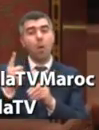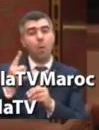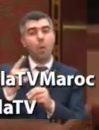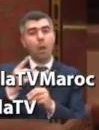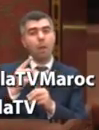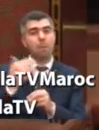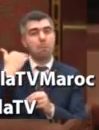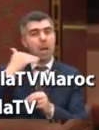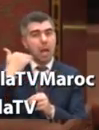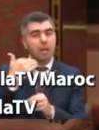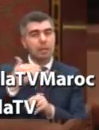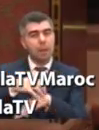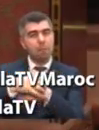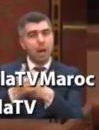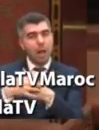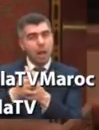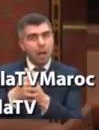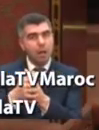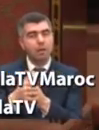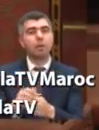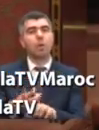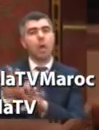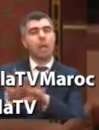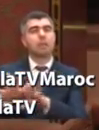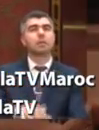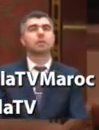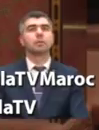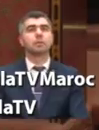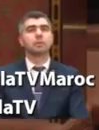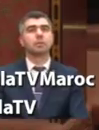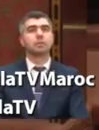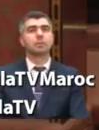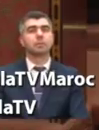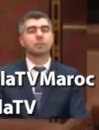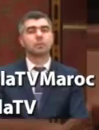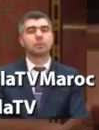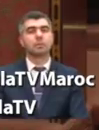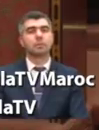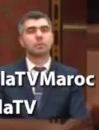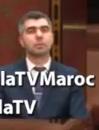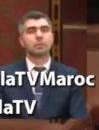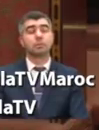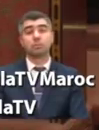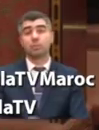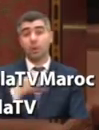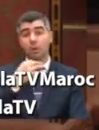مكناس بركان تادلا وسوس. بقاو لنا يعني